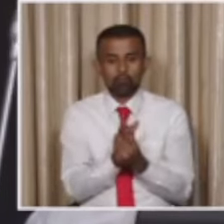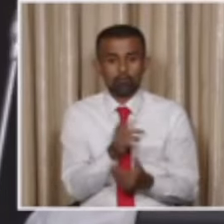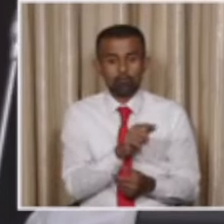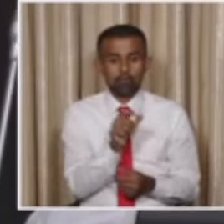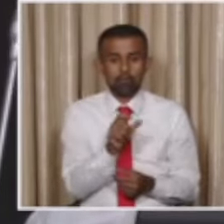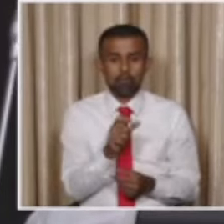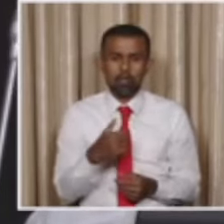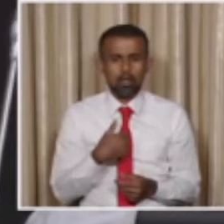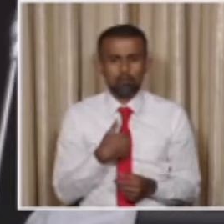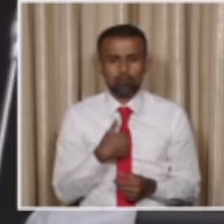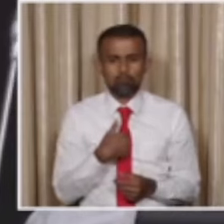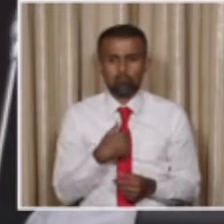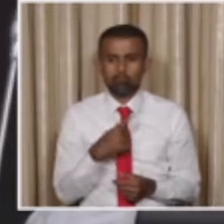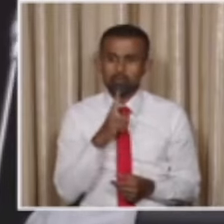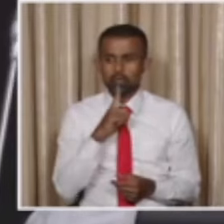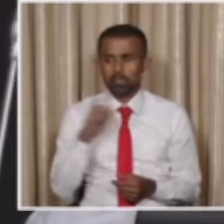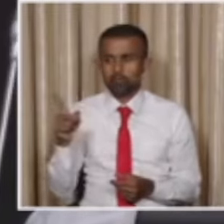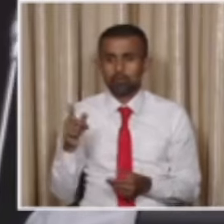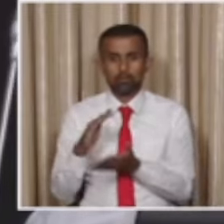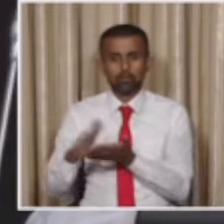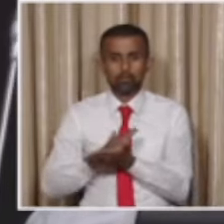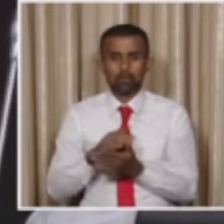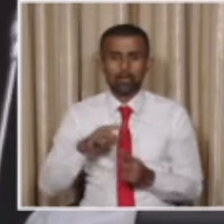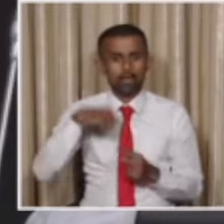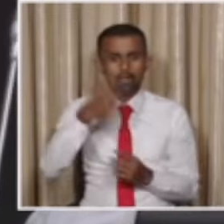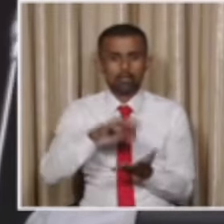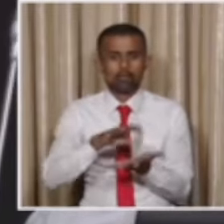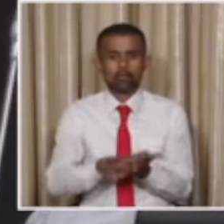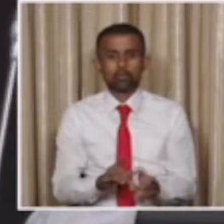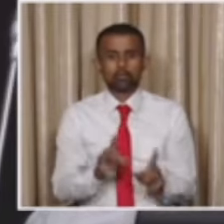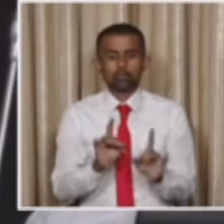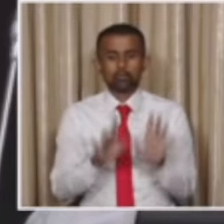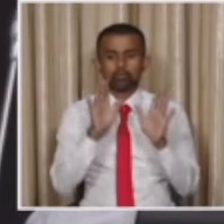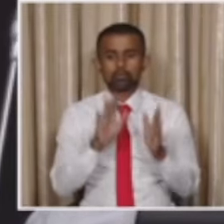කියනවා අපි අහවලාට කතා කරලා එයා පෙනී හිටිනවා හෙට මෙන්න මේ තීන්දුව එනවා කියලා.